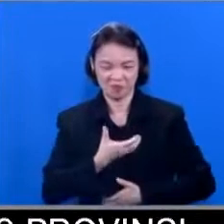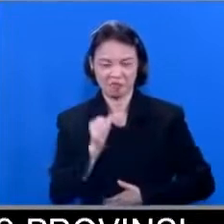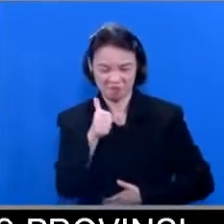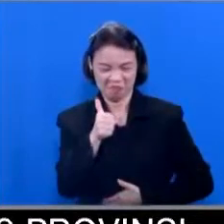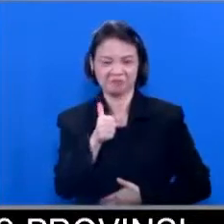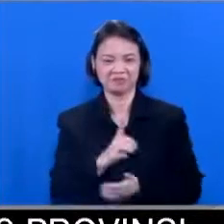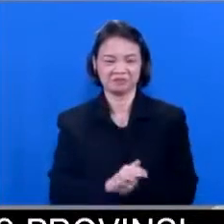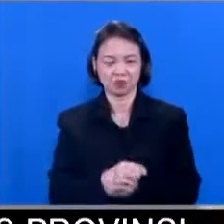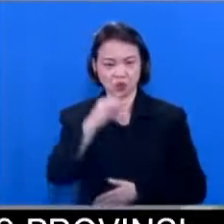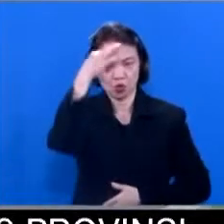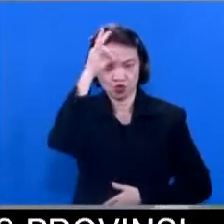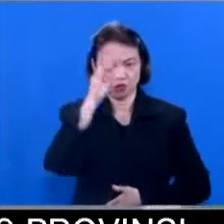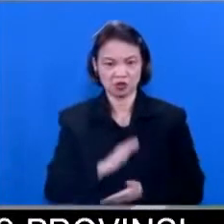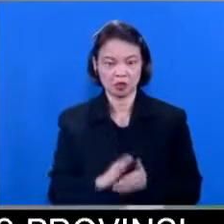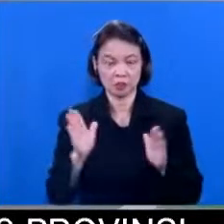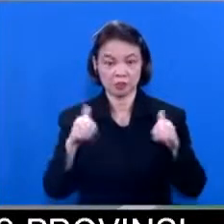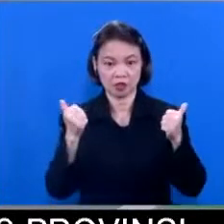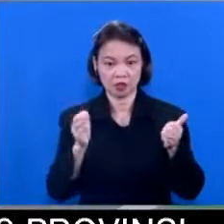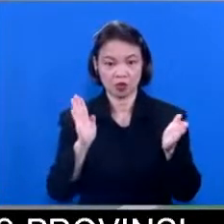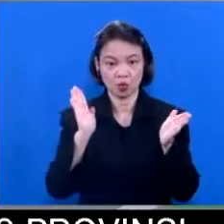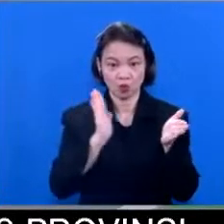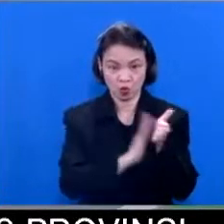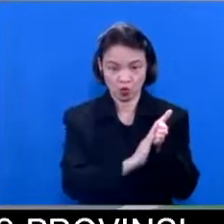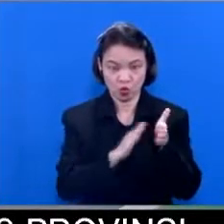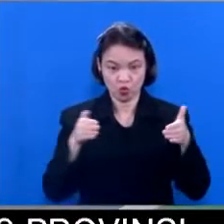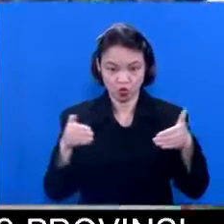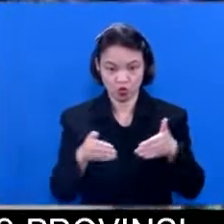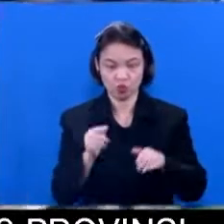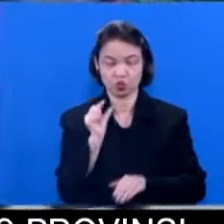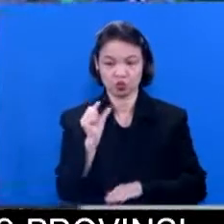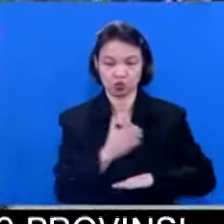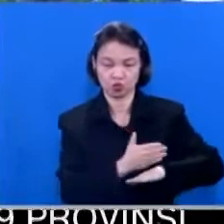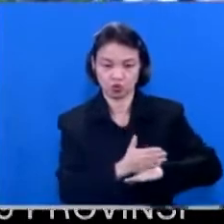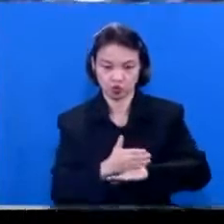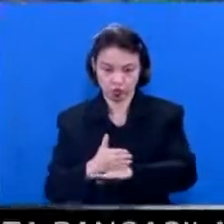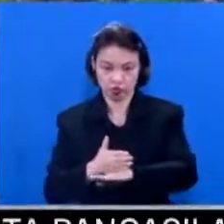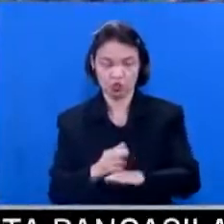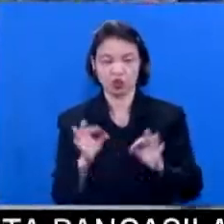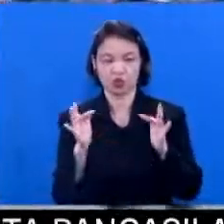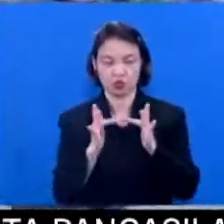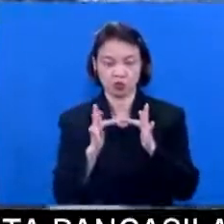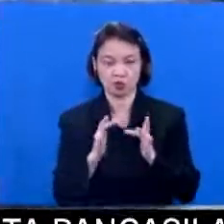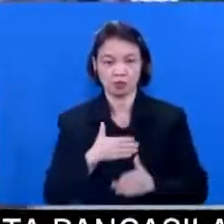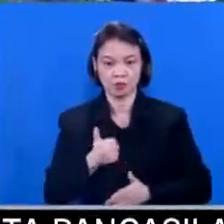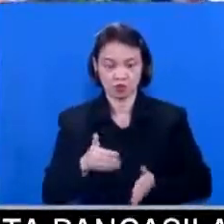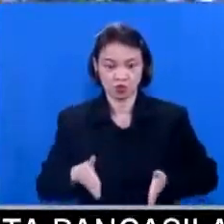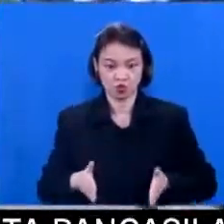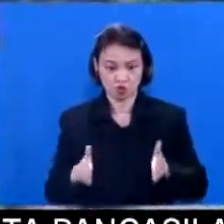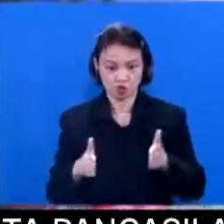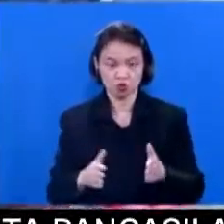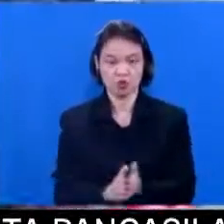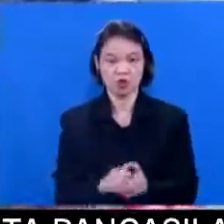Pihak kepolisian tengah mempersiapkan pemasangan stiker khusus untuk taksi online agar dapat bebas melintas di ruas jalan yang menerapkan ganjil